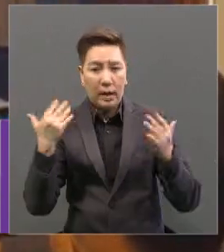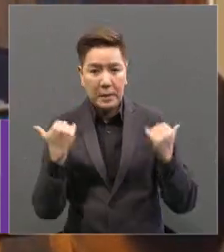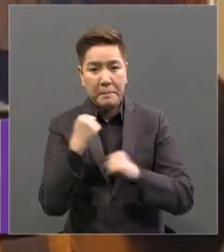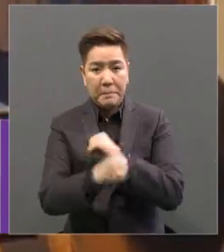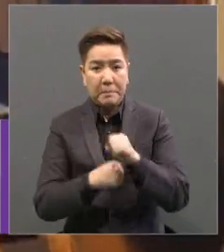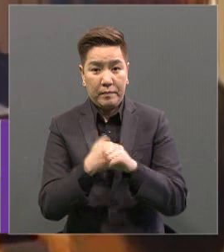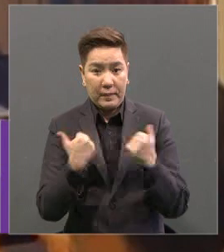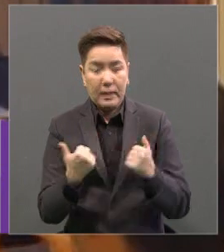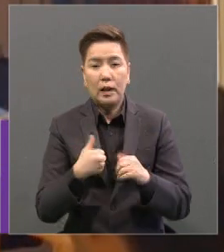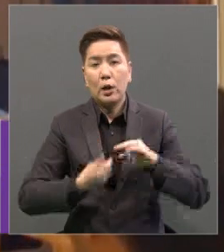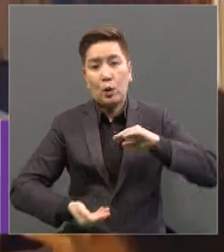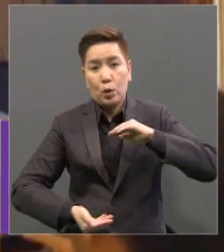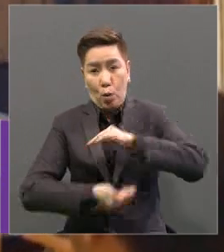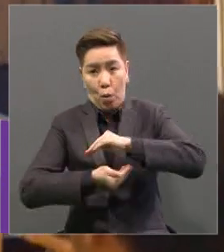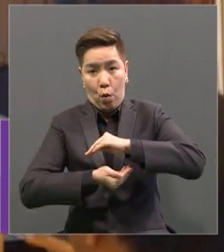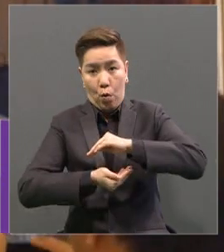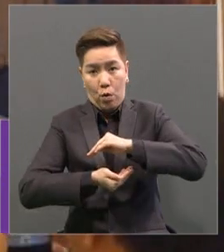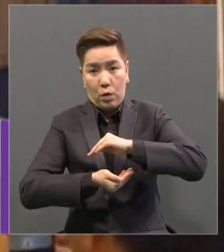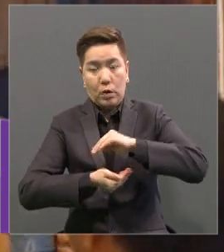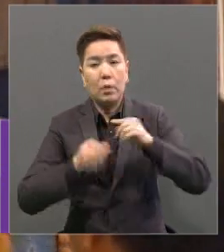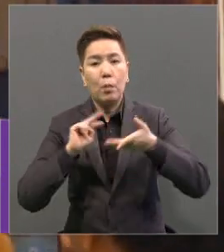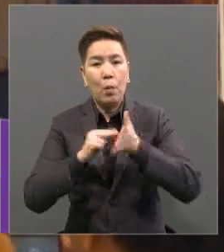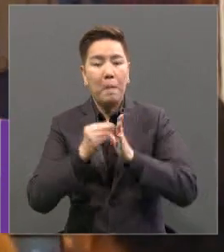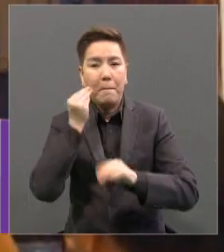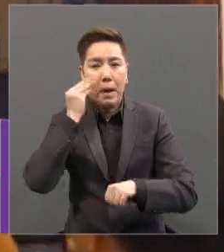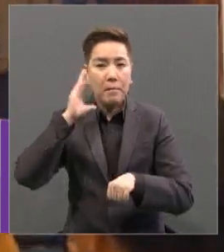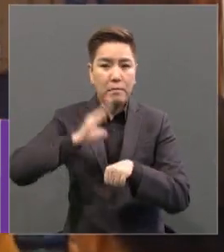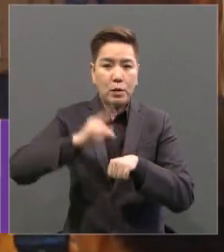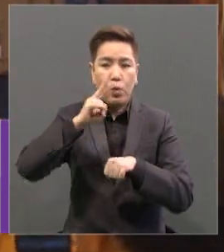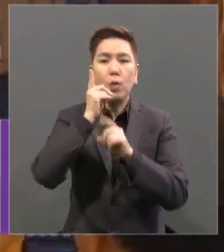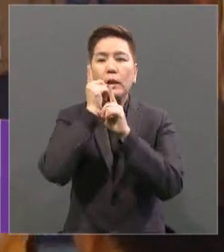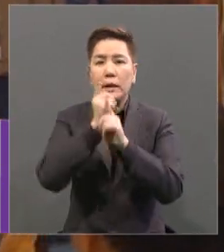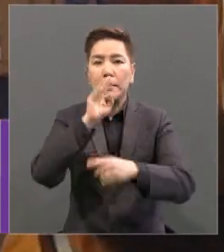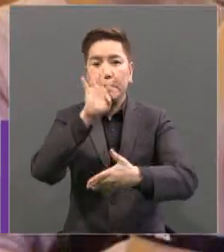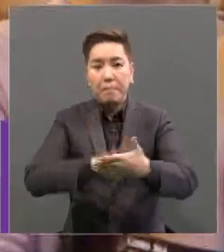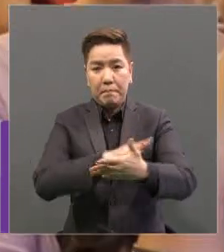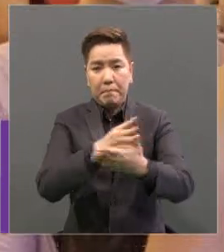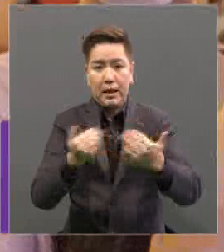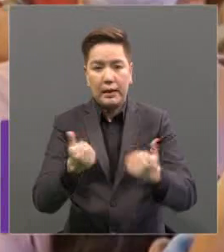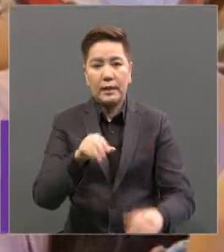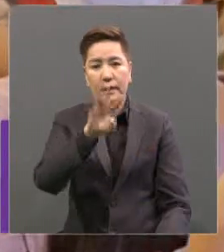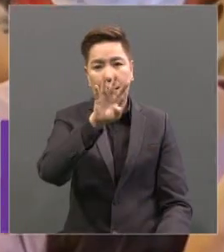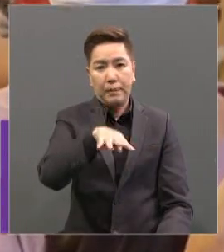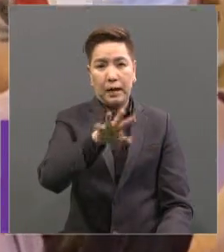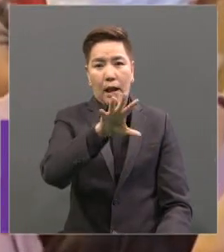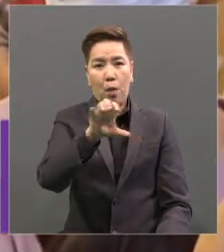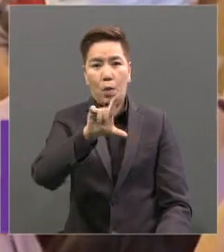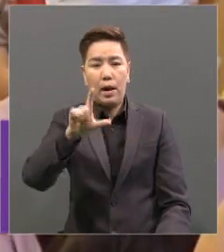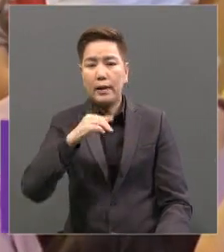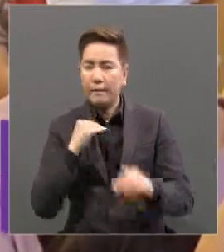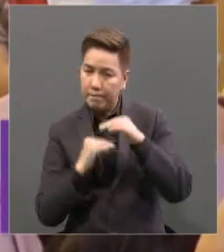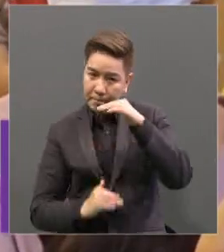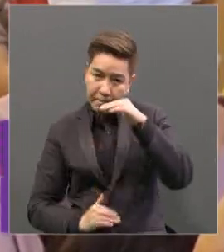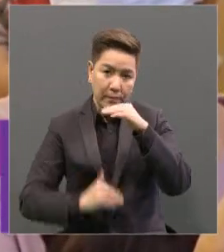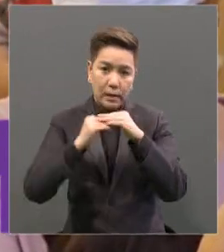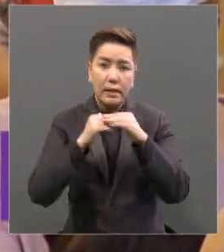ปีนี้เองทางธอสก็น่าจะสามารถจำหน่ายบ้านมือสองได้ตามเป้าที่ตั้งไว้4,500ล้านบาทนะครับ